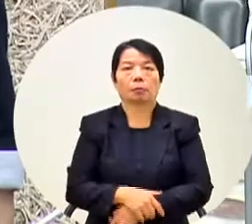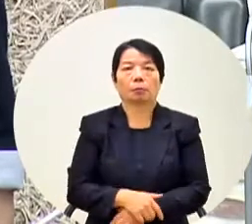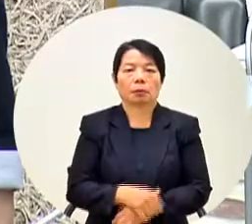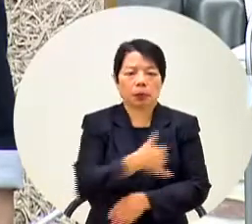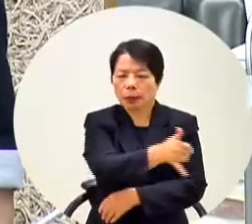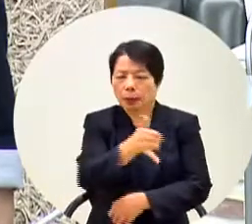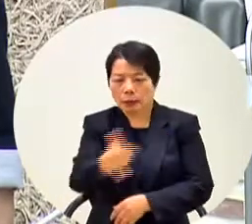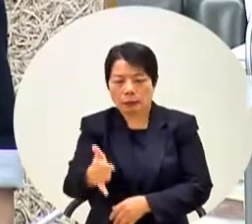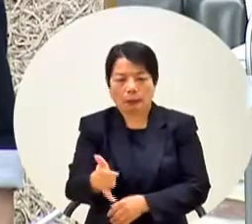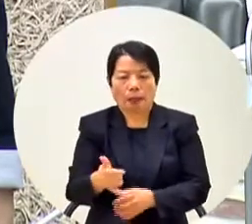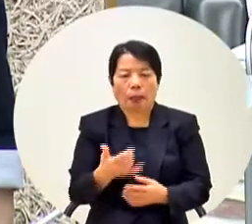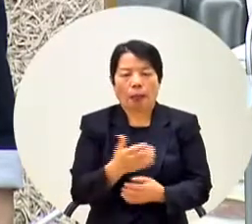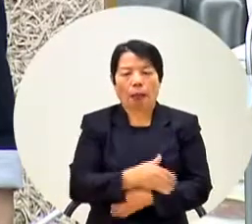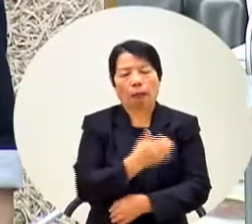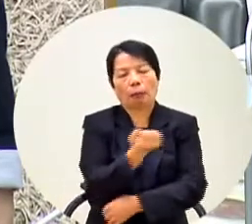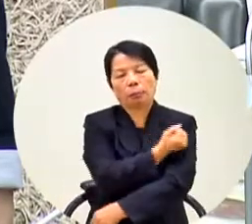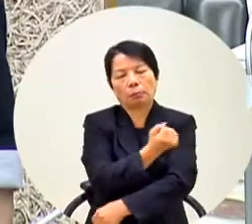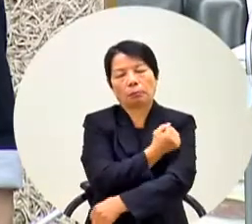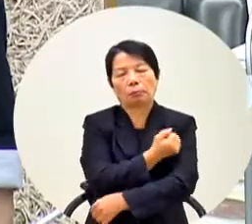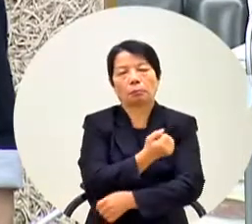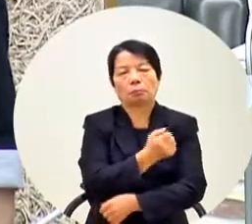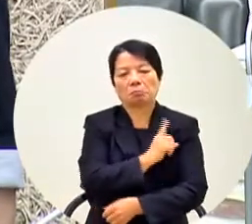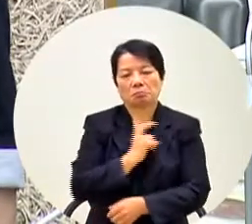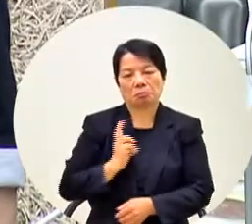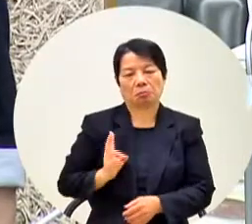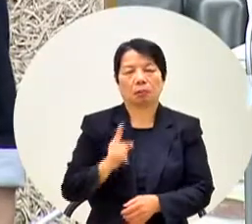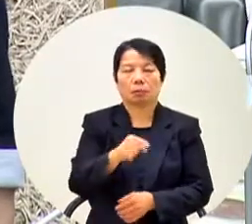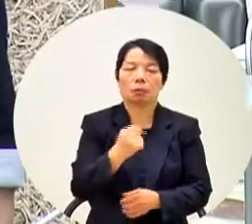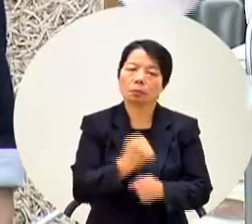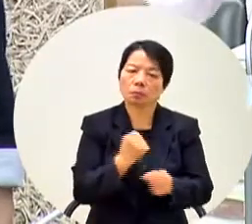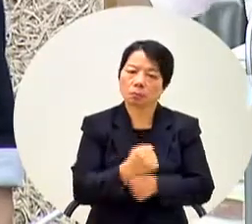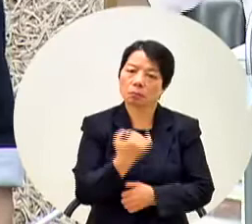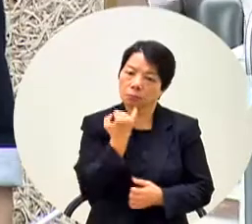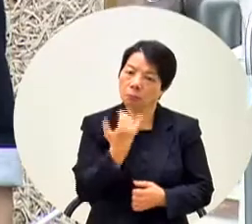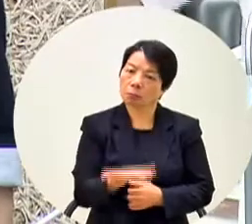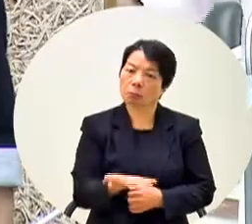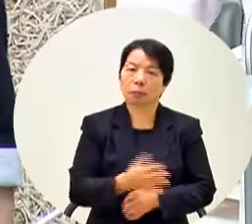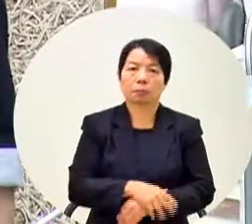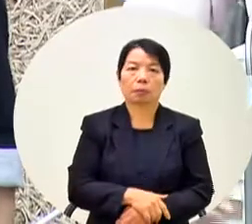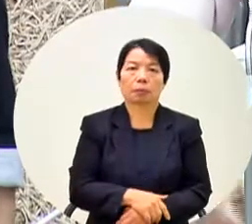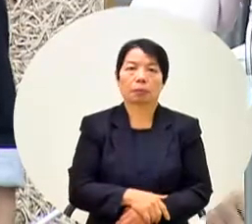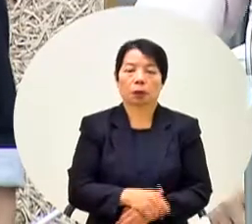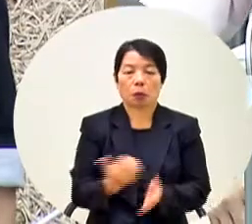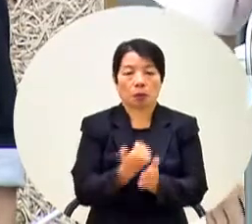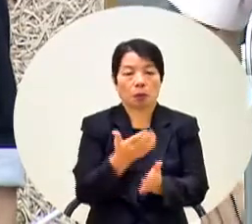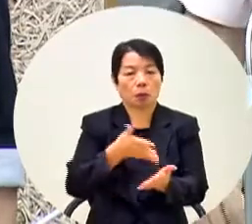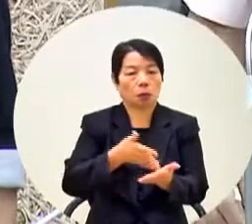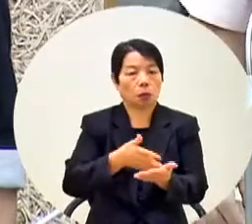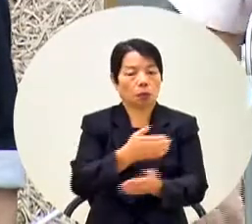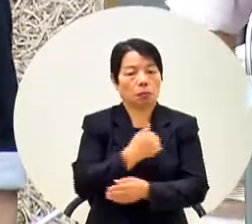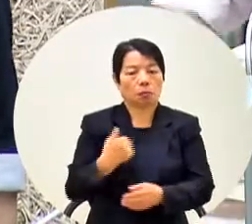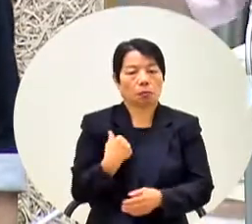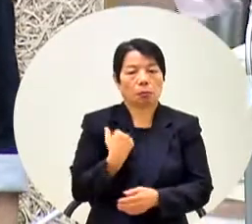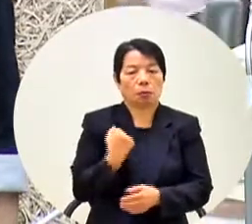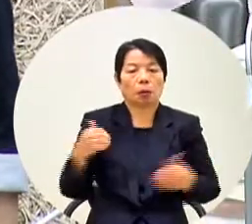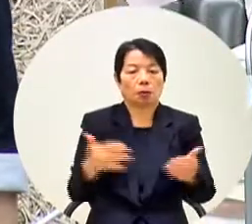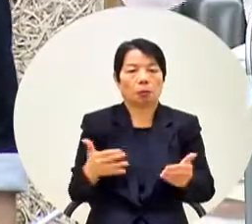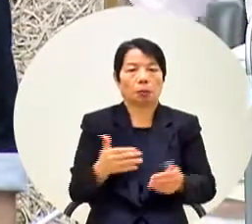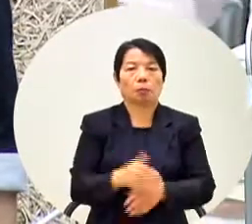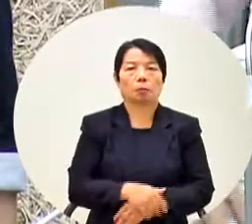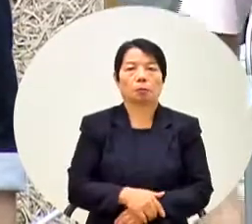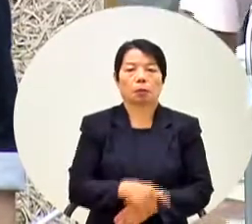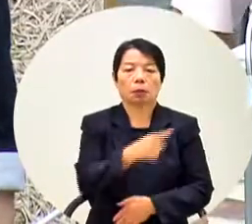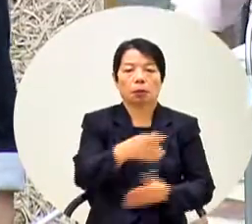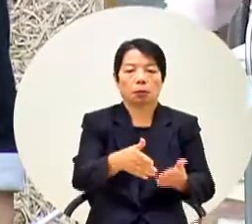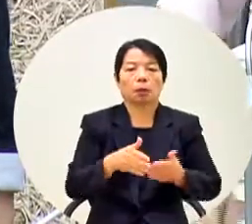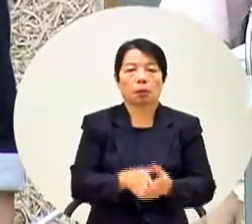恁有法度通安尼做吗？哦，我拄仔佫讲到能力的问题，因家私头